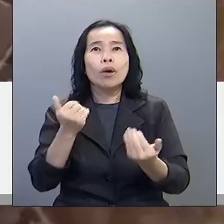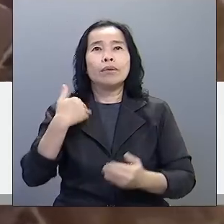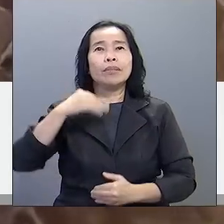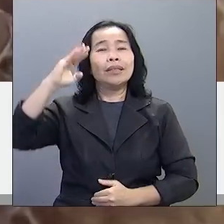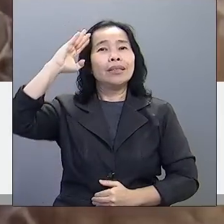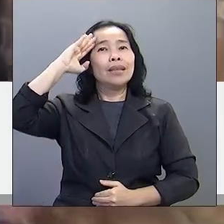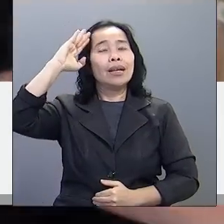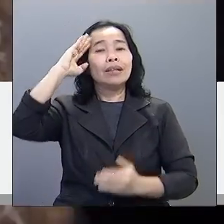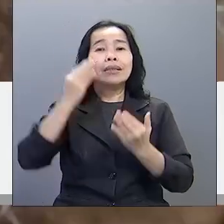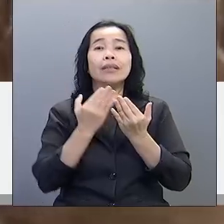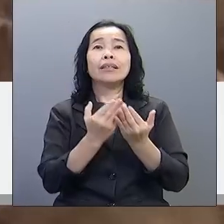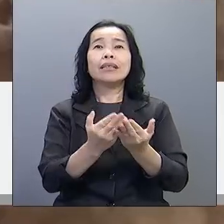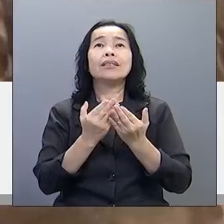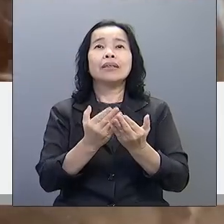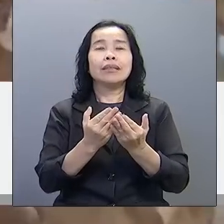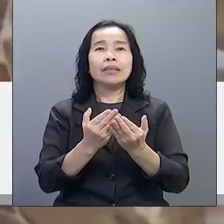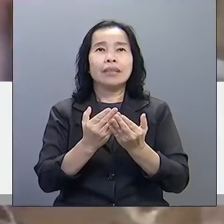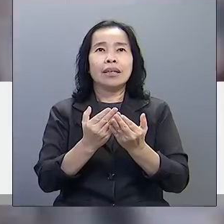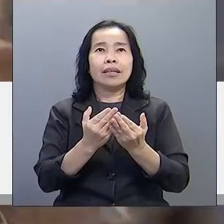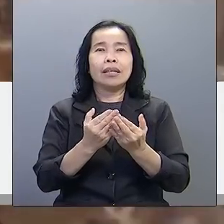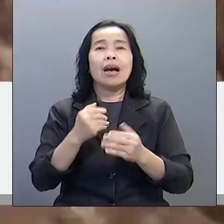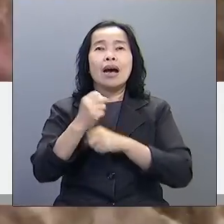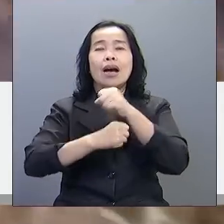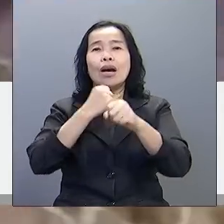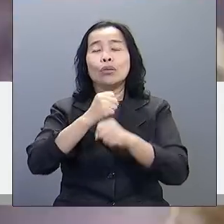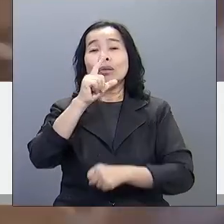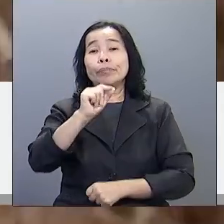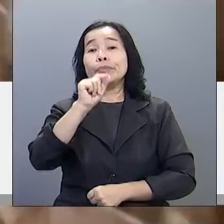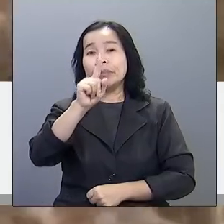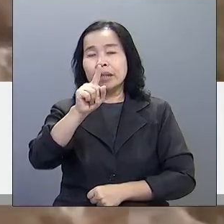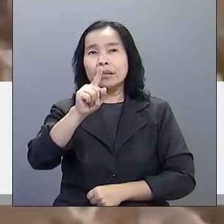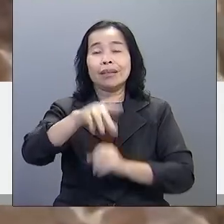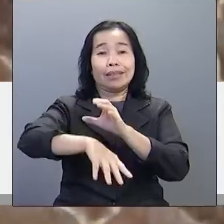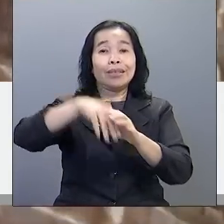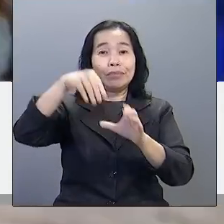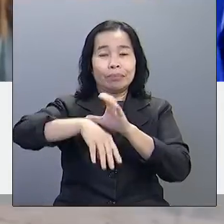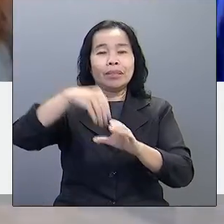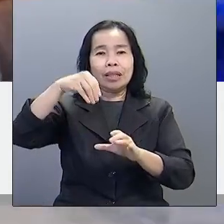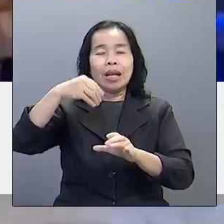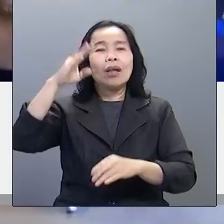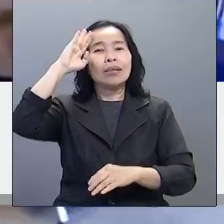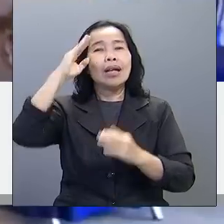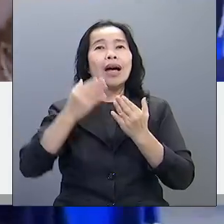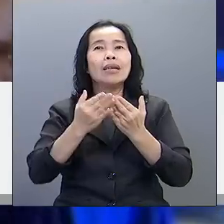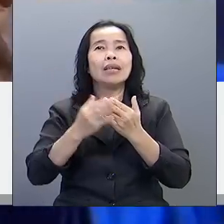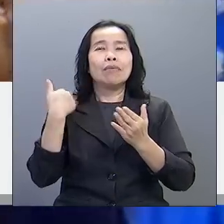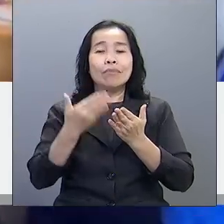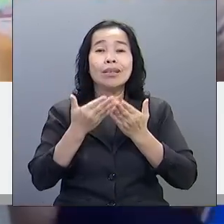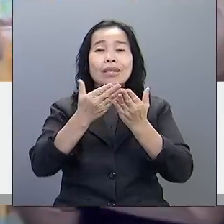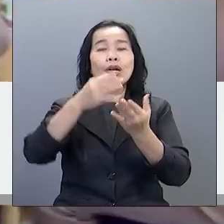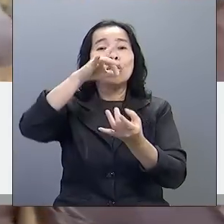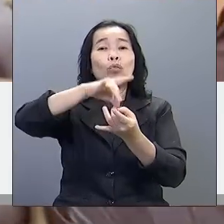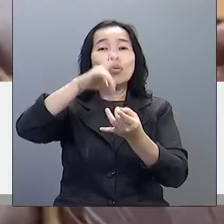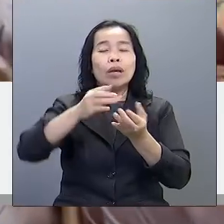ารักภักดีนะคะรักษาภักดีหรือว่าแมสอายุ21ปีค่ะกำลังพลที่สูญหายจากเหตุการณ์เรือหลวงสุโขทัยล่มตั้ง